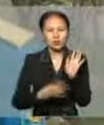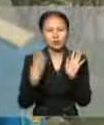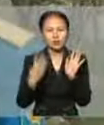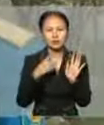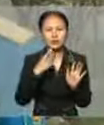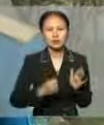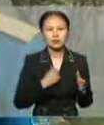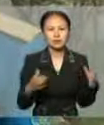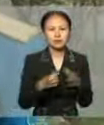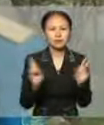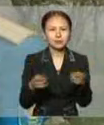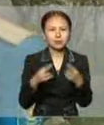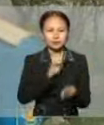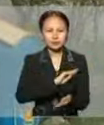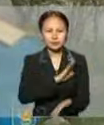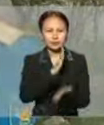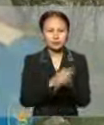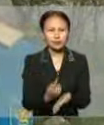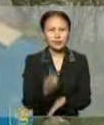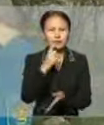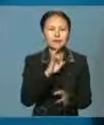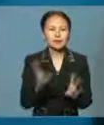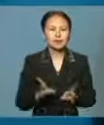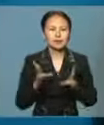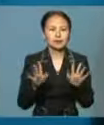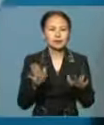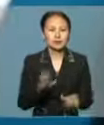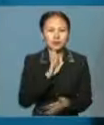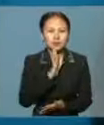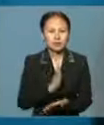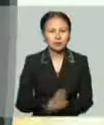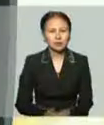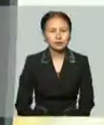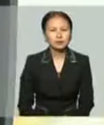94 әскери патриоттық клуб жұмыс істесе, тек біреуі ғана нәзік жандылардан құралған.